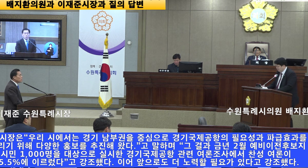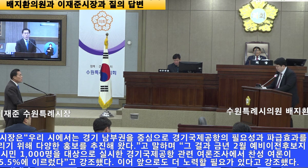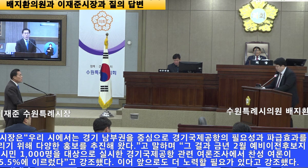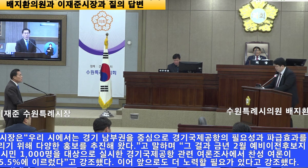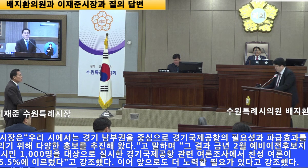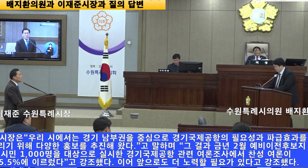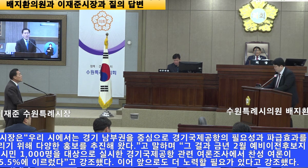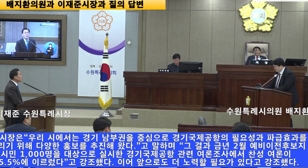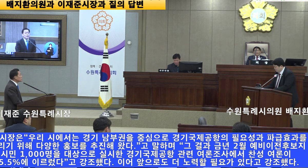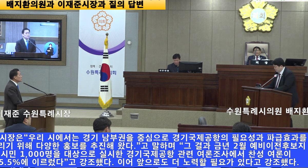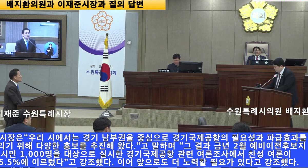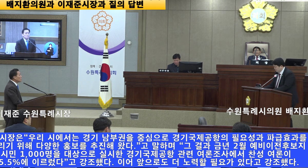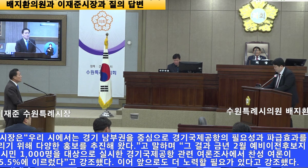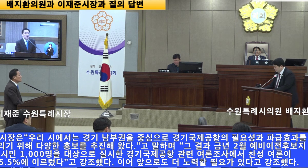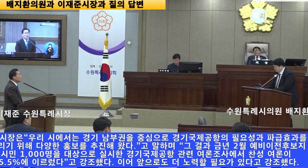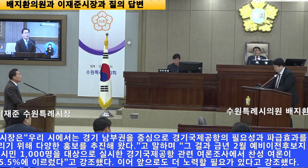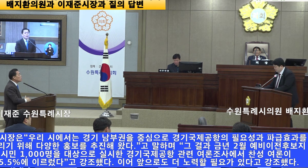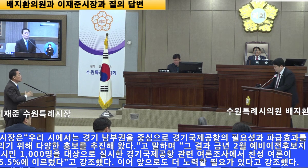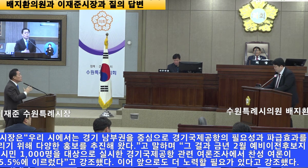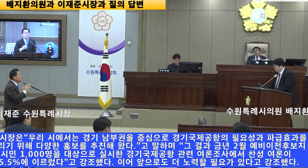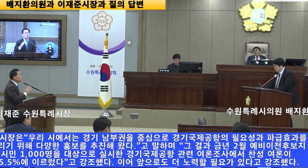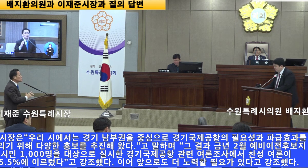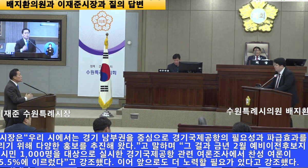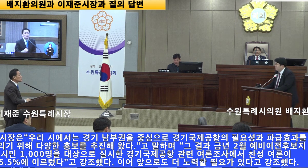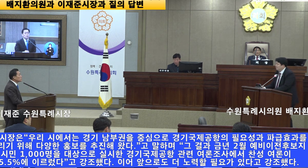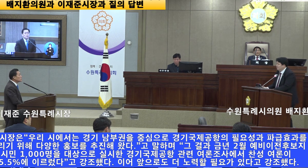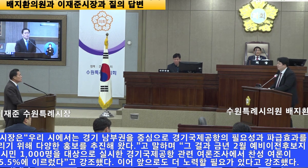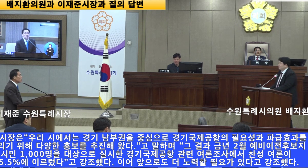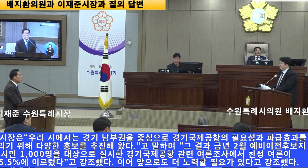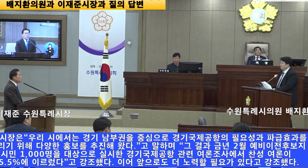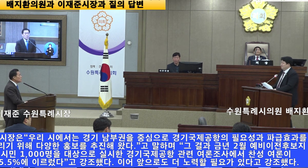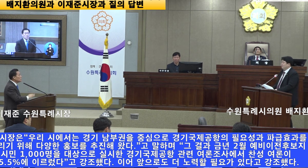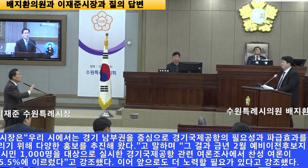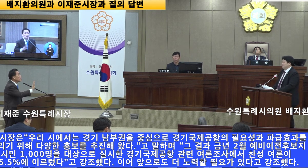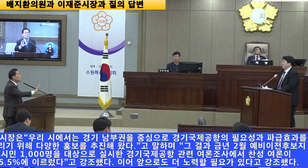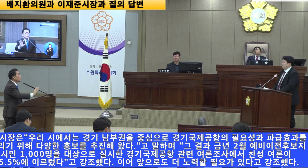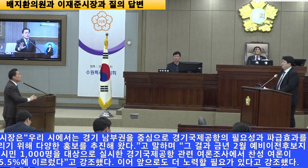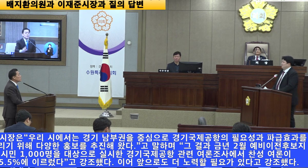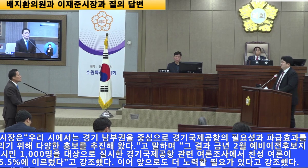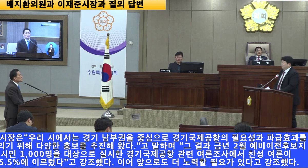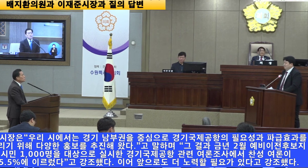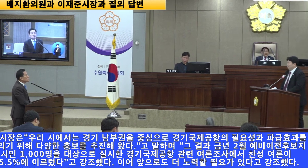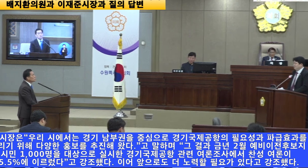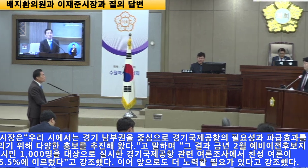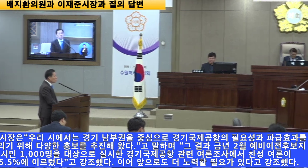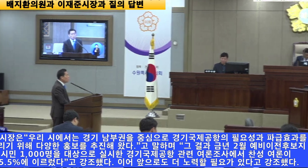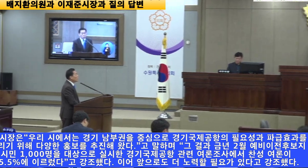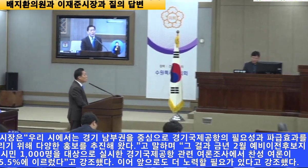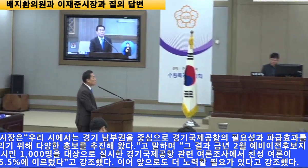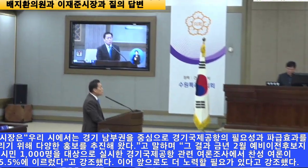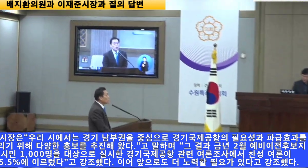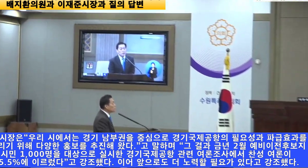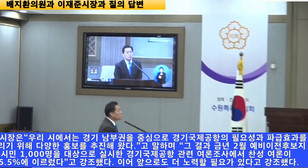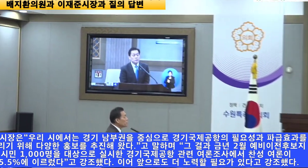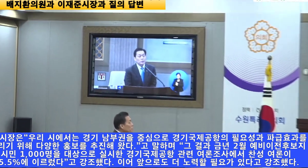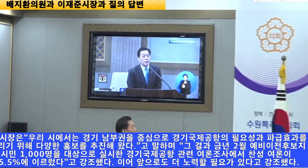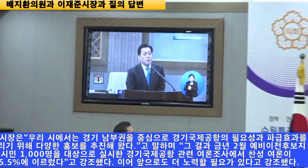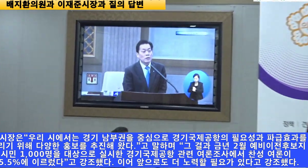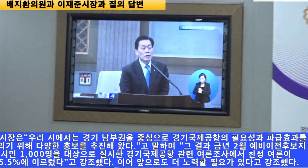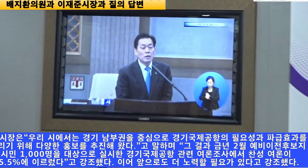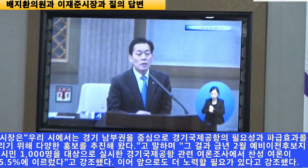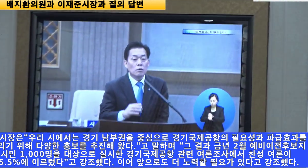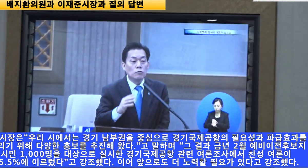진실과 오해가 달리 해석됩니다. 우리 시민들도 그렇지만 특히 이전할 대상지의 시민들은 더 많은 오해를 하고